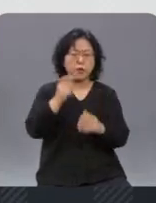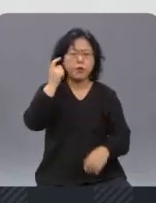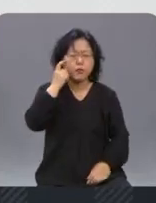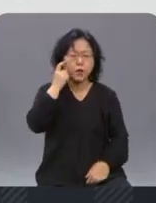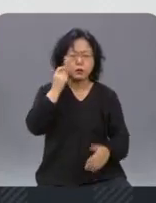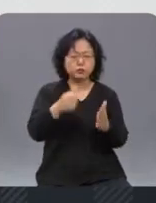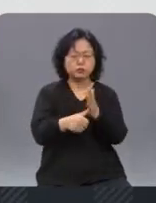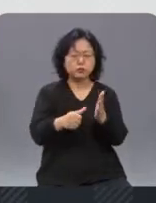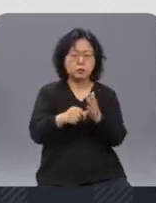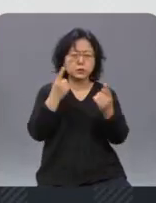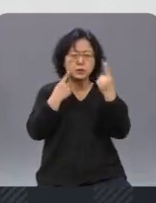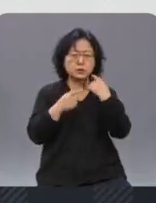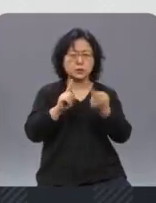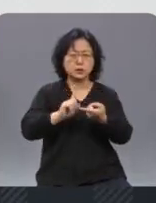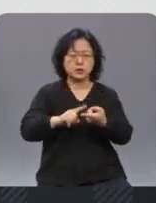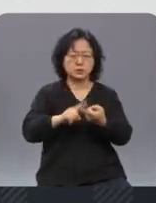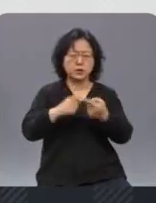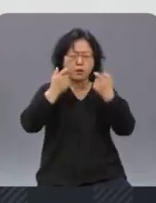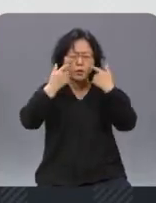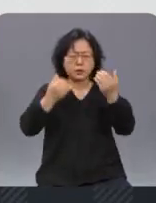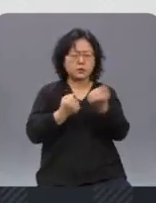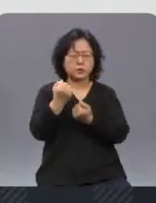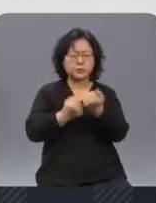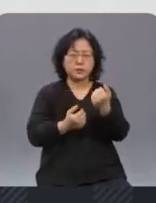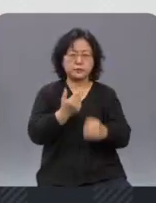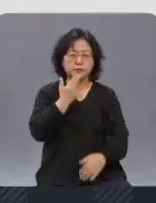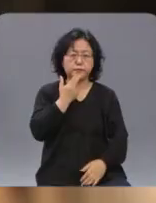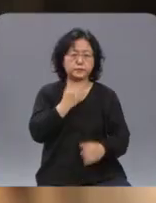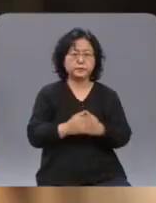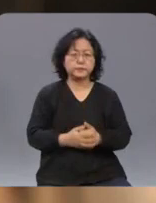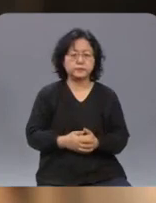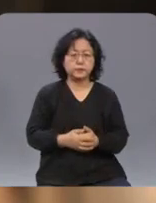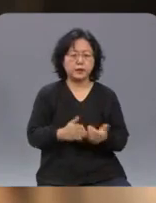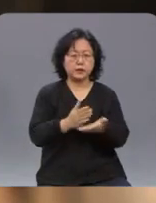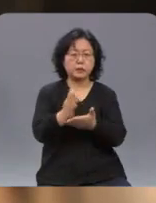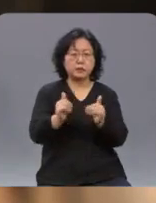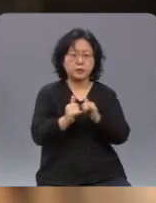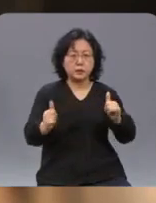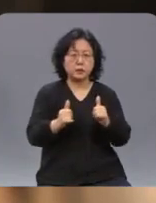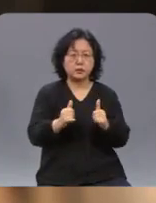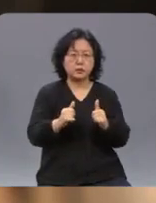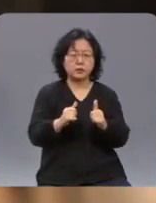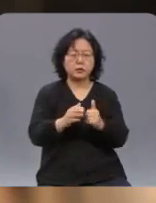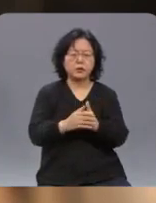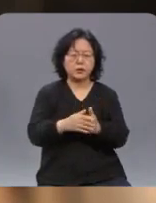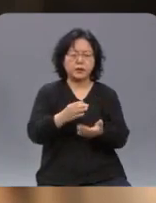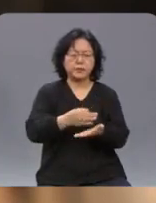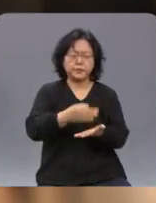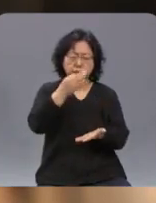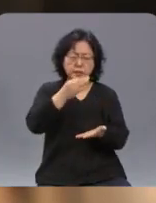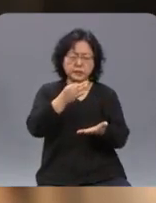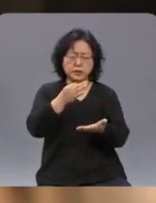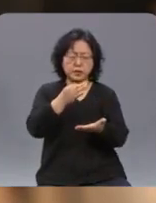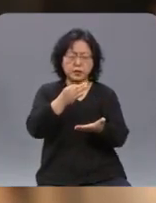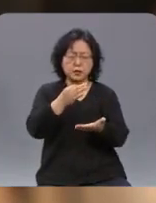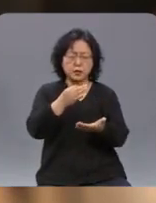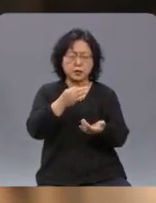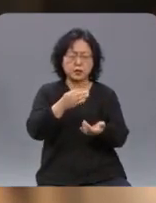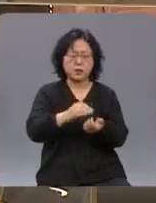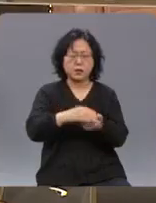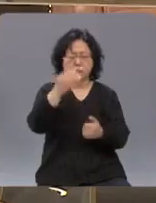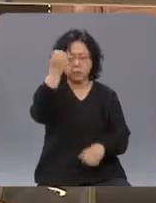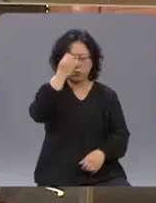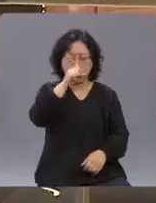제품에 흠집이 있는지 등에 대해서는 뚜렷하게 설명하지 않았습니다 전문가들은 명품 브랜드의 경우 높은 품질을 전제로 고가